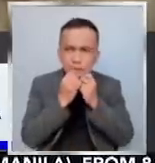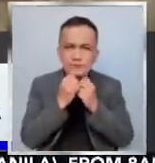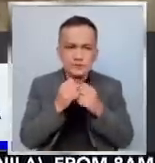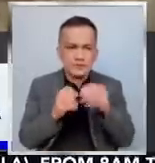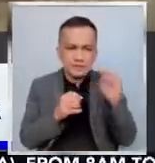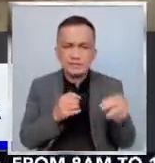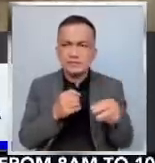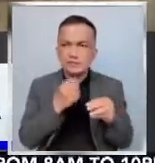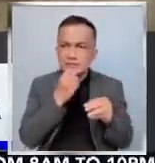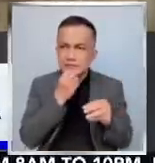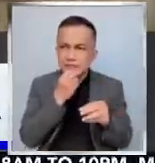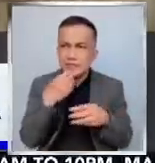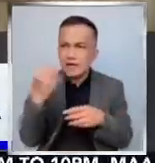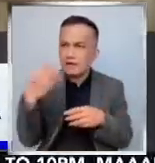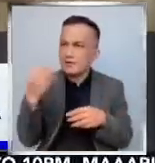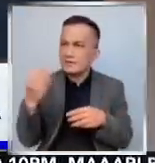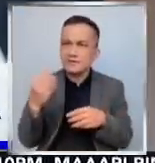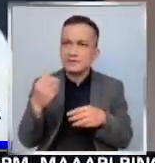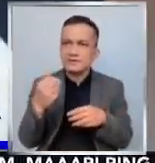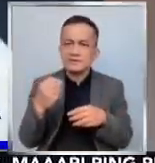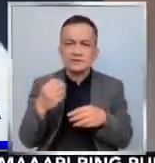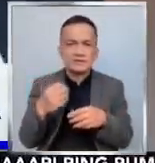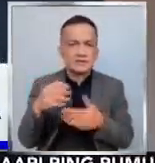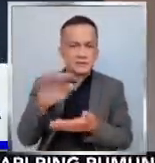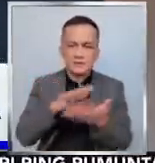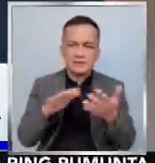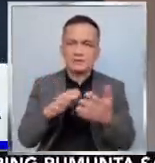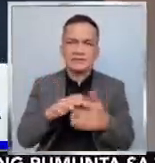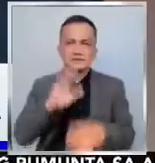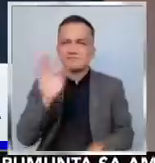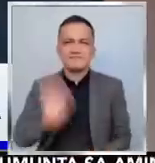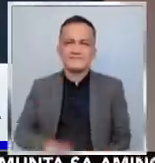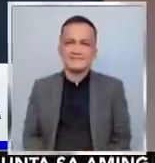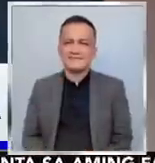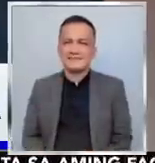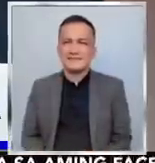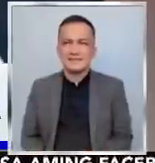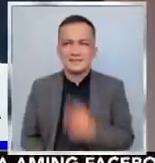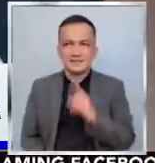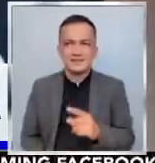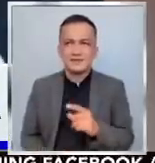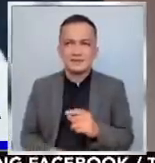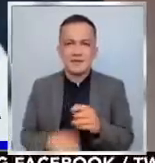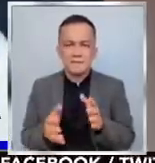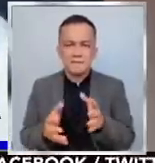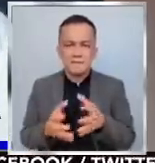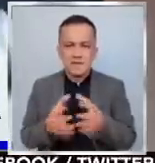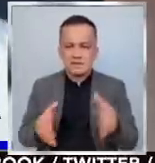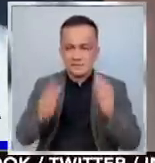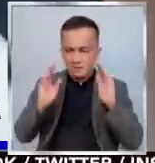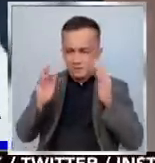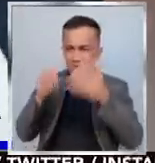hindi lumalabas, hindi nagpa-party, hindi ako yung talagang sobrang focused at sobrang